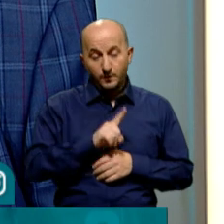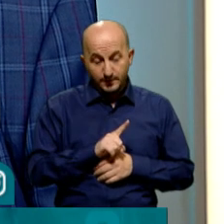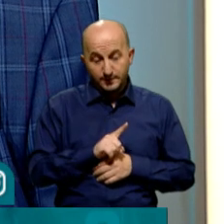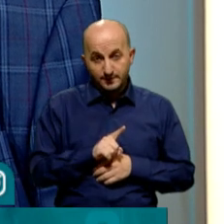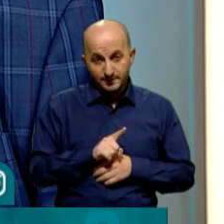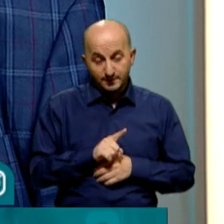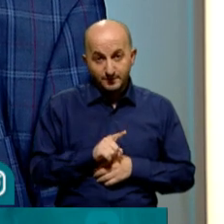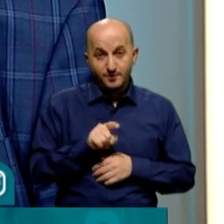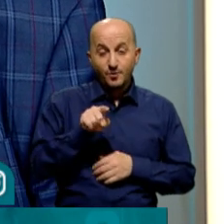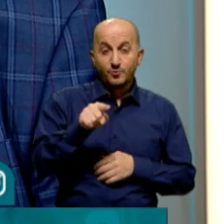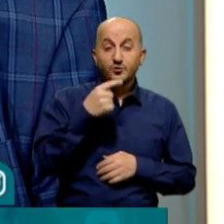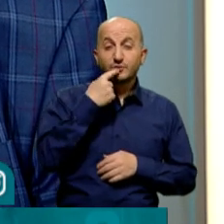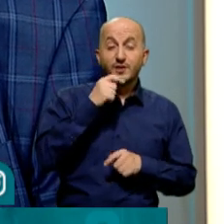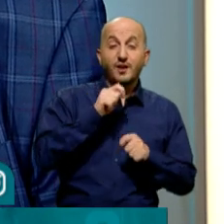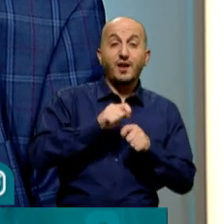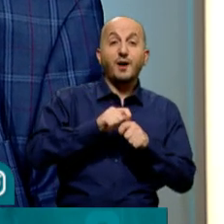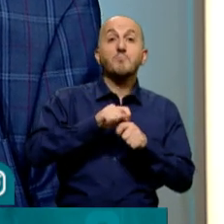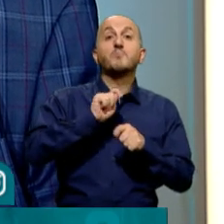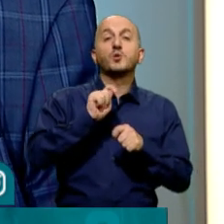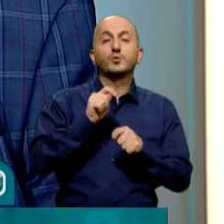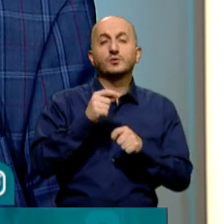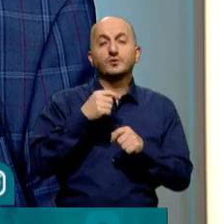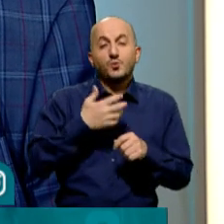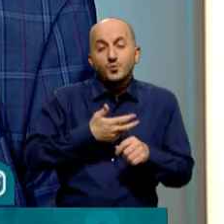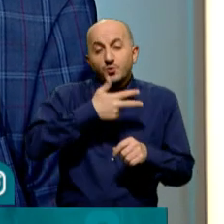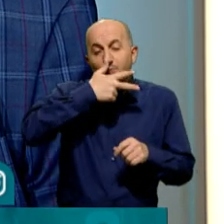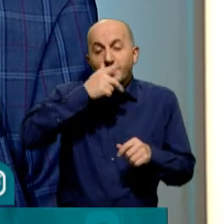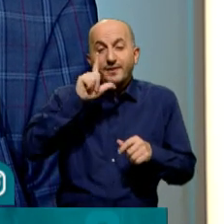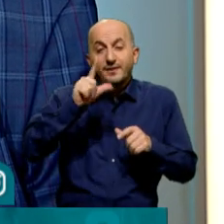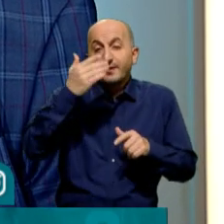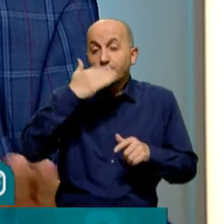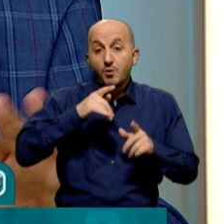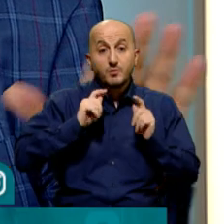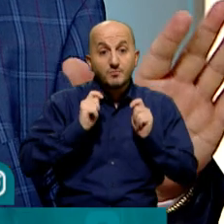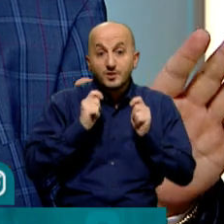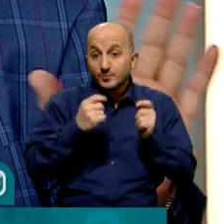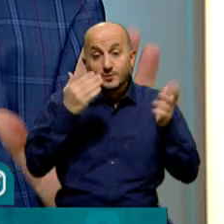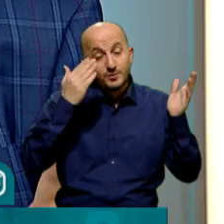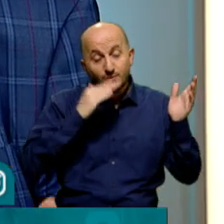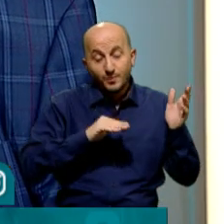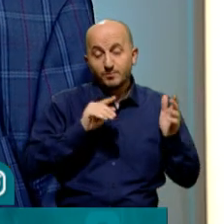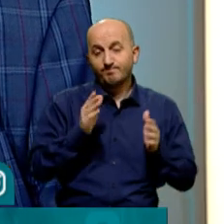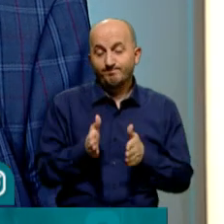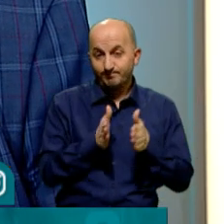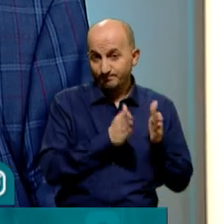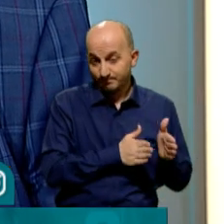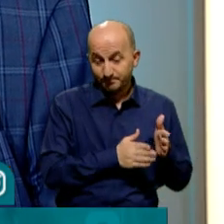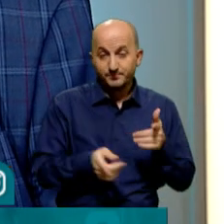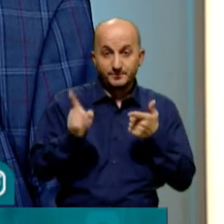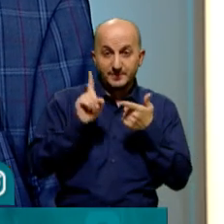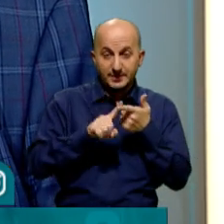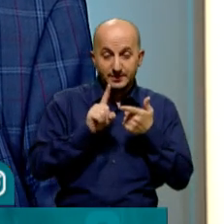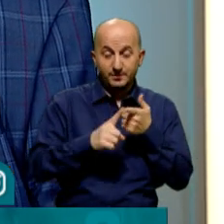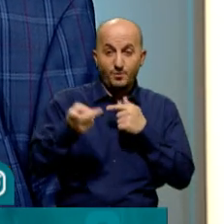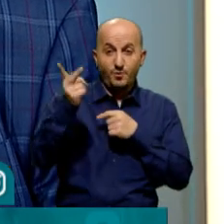bunu bu sene yapmıyoruz diye üzülmelerine gerek yok. Niye? Çünkü böyle bir zorunluluk yok. Bu birinci boyutu. Peki. İkinci boyutu